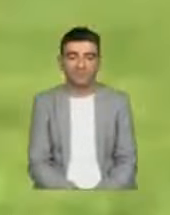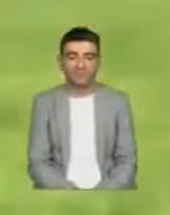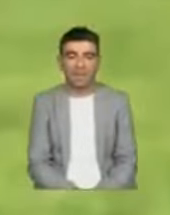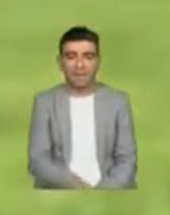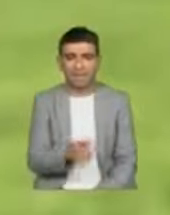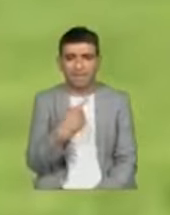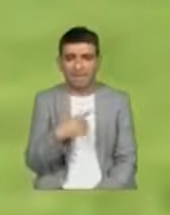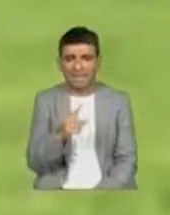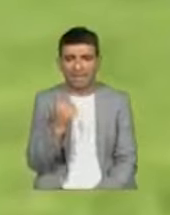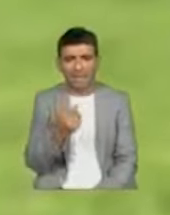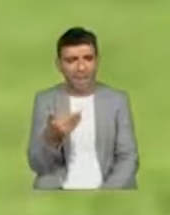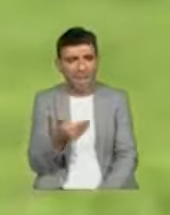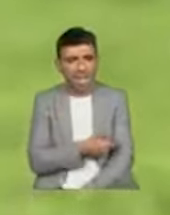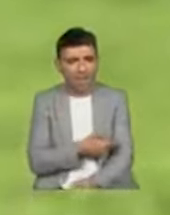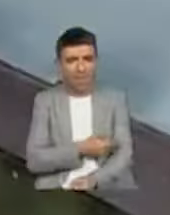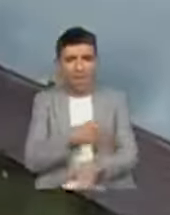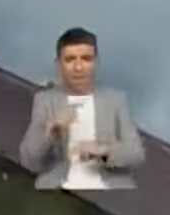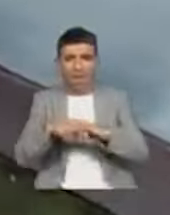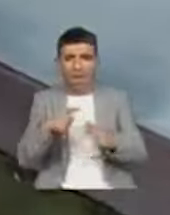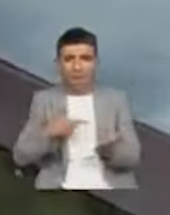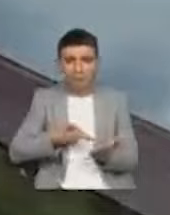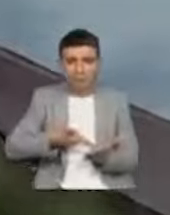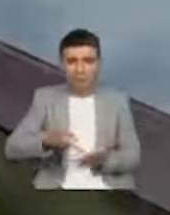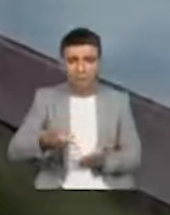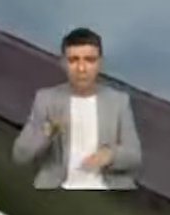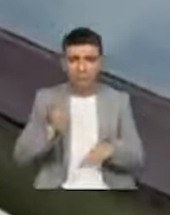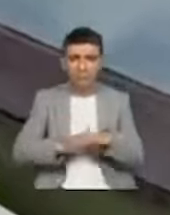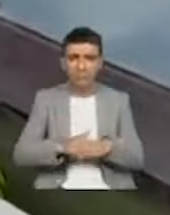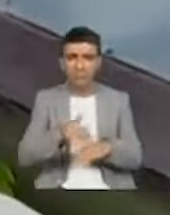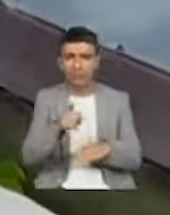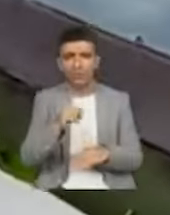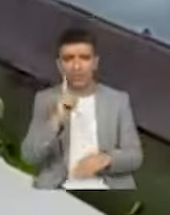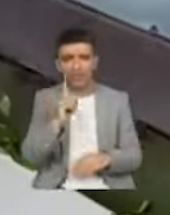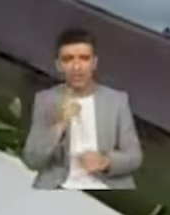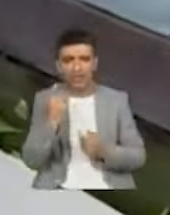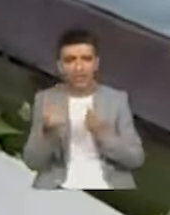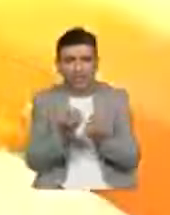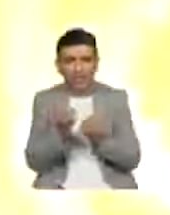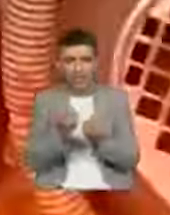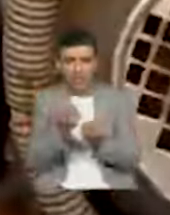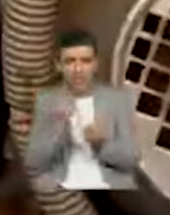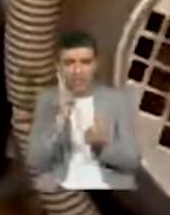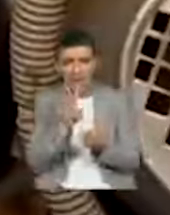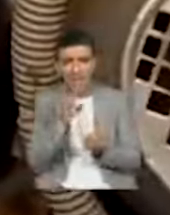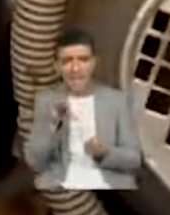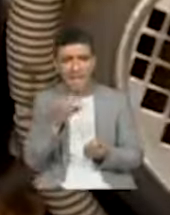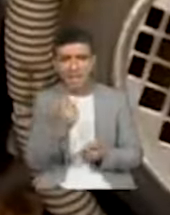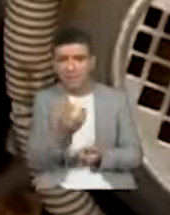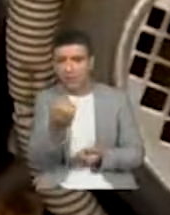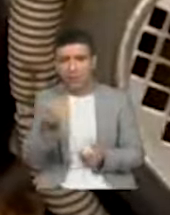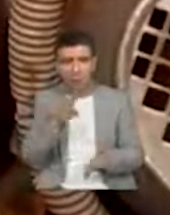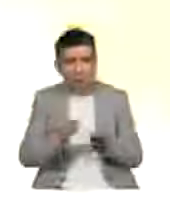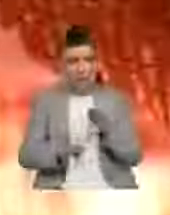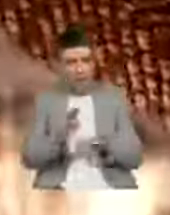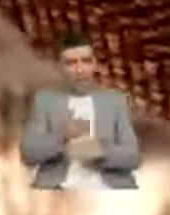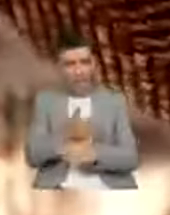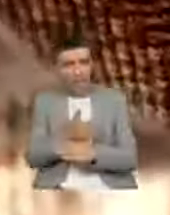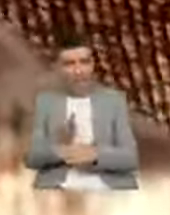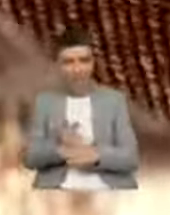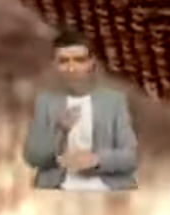Bin bir emekle hasat ediliyor. Şimdi iyi çay nasıl işlenir sana göstereceğiz Alişan burada. Birçok aşamadan